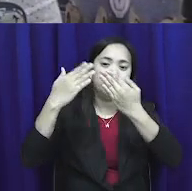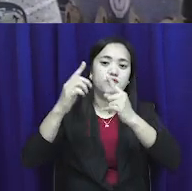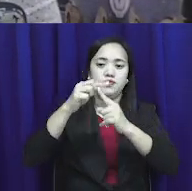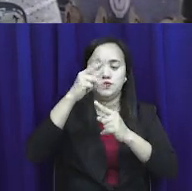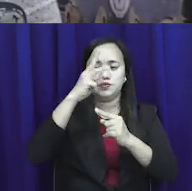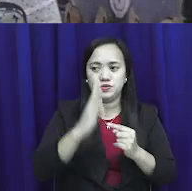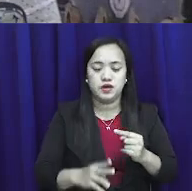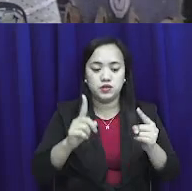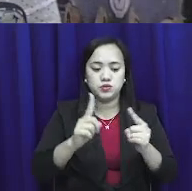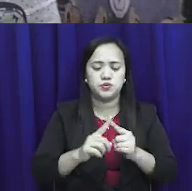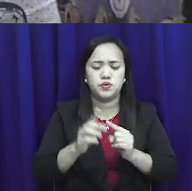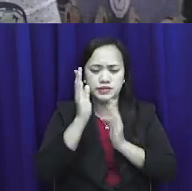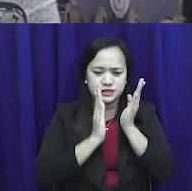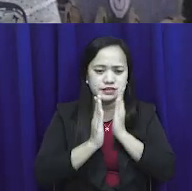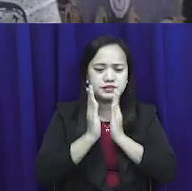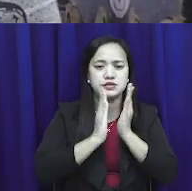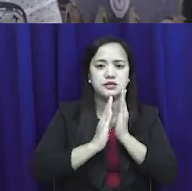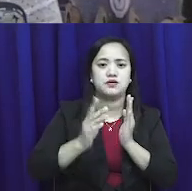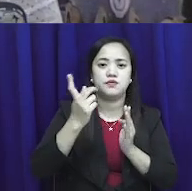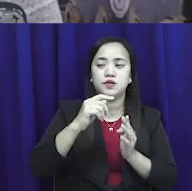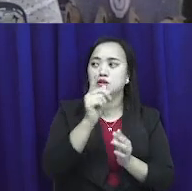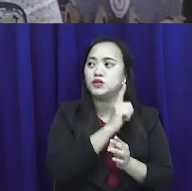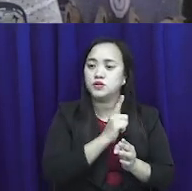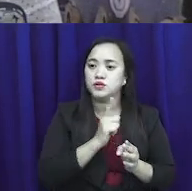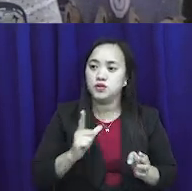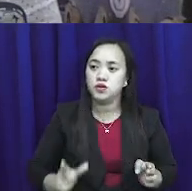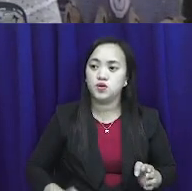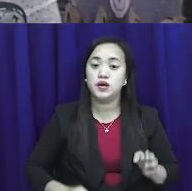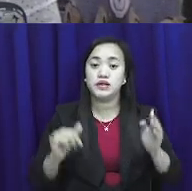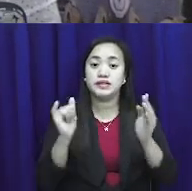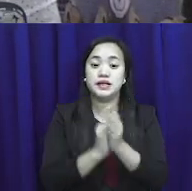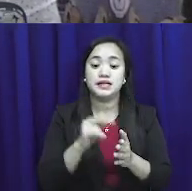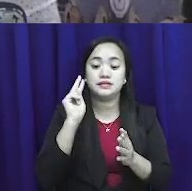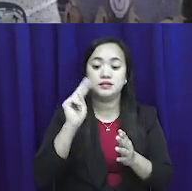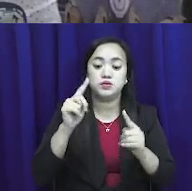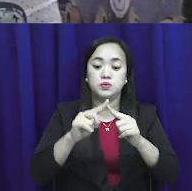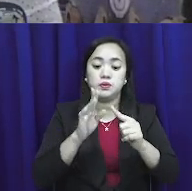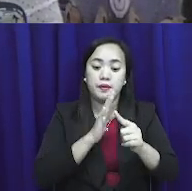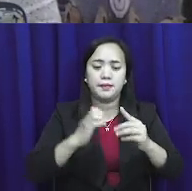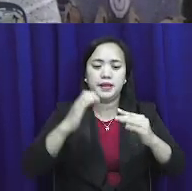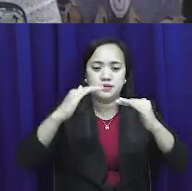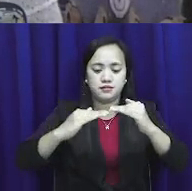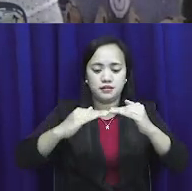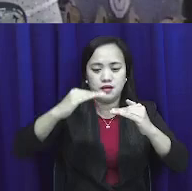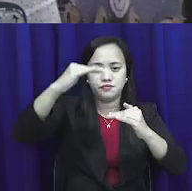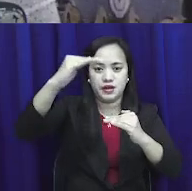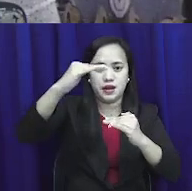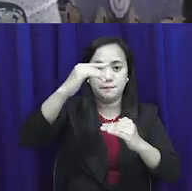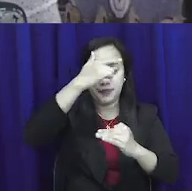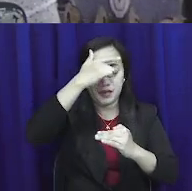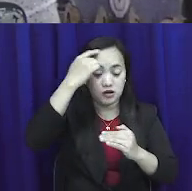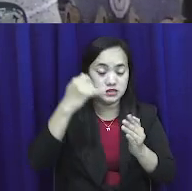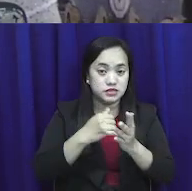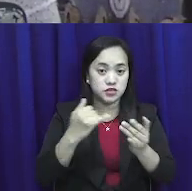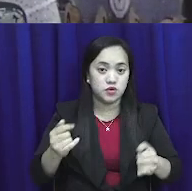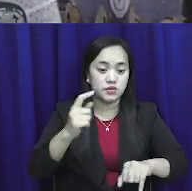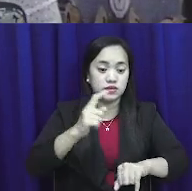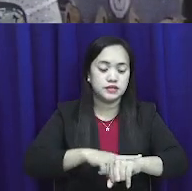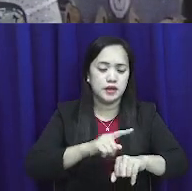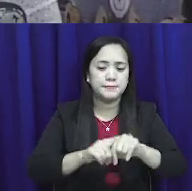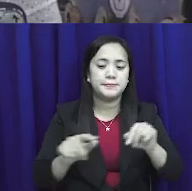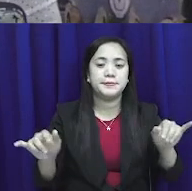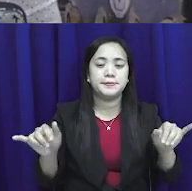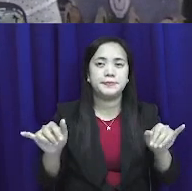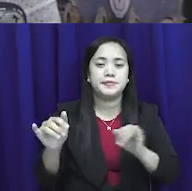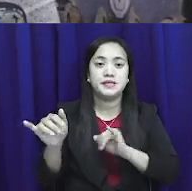mapaglingkuran ko pa ang Panginoon na ma-l devel up ko pa kasi sa panahon ngayon Parehas kaming naglilingkod